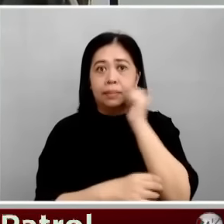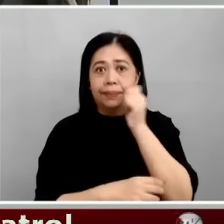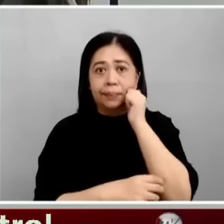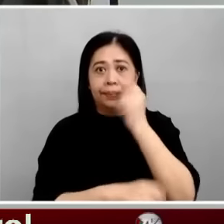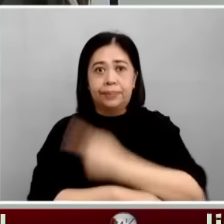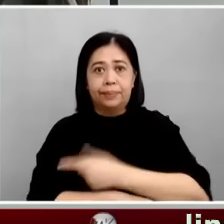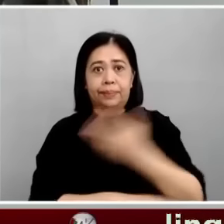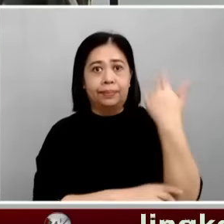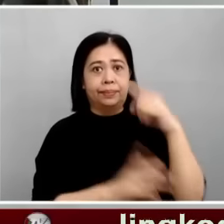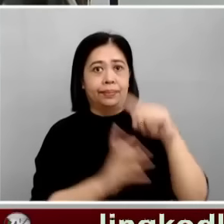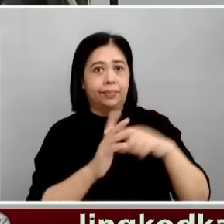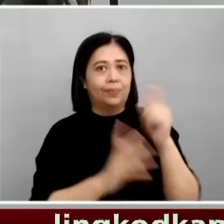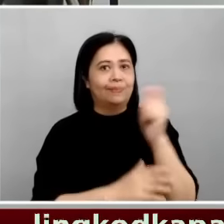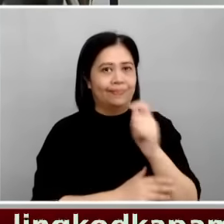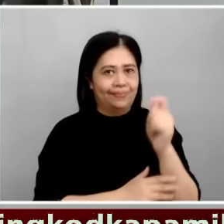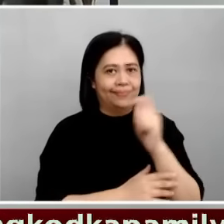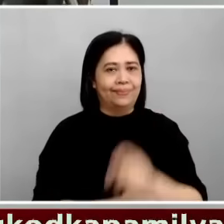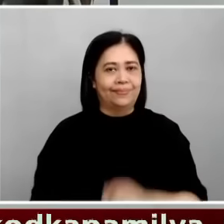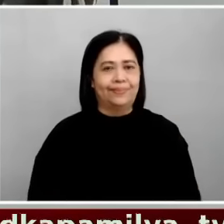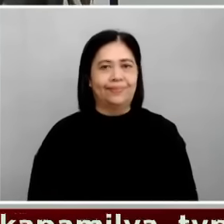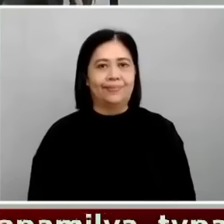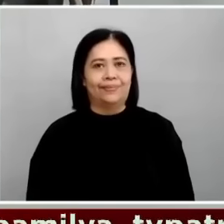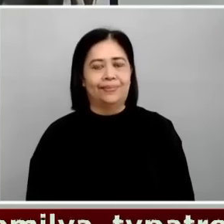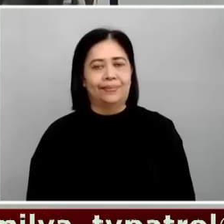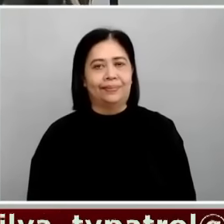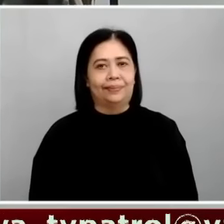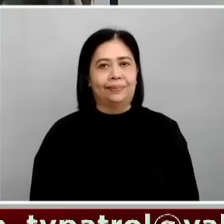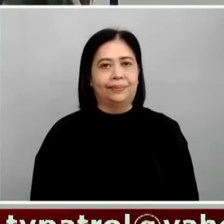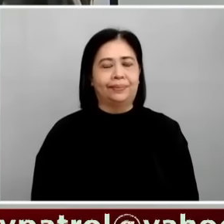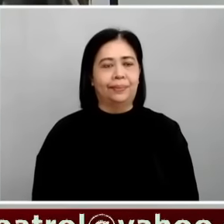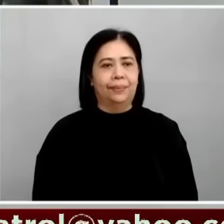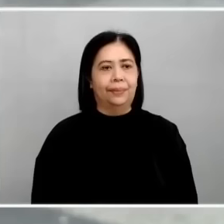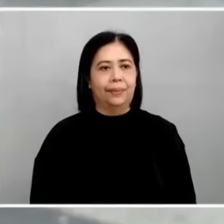Martes. Vivian Gulia, ABS-CBN News.